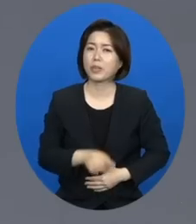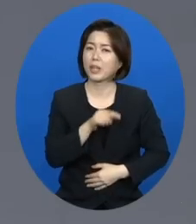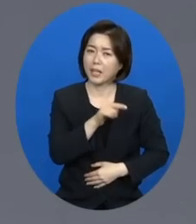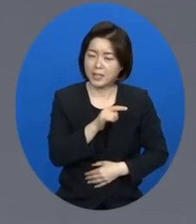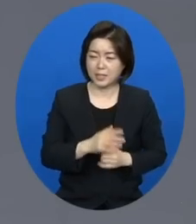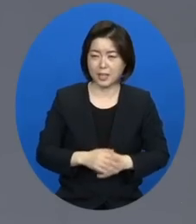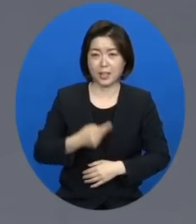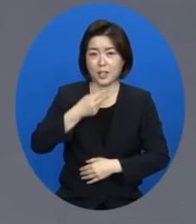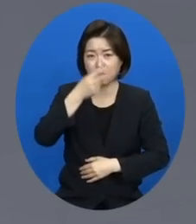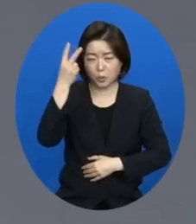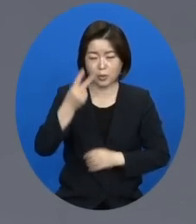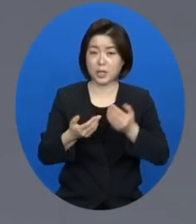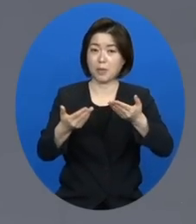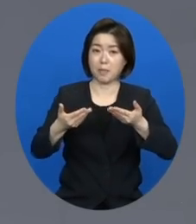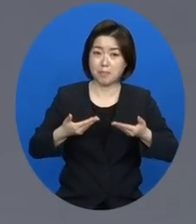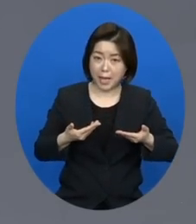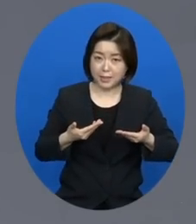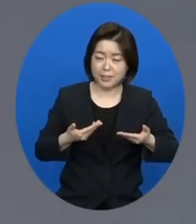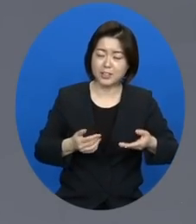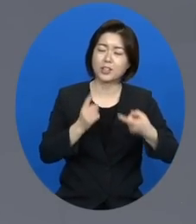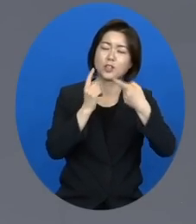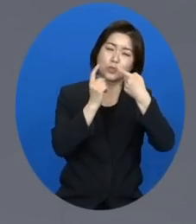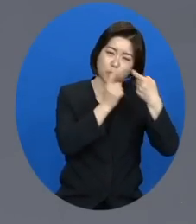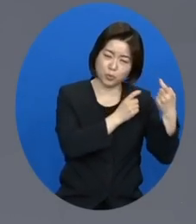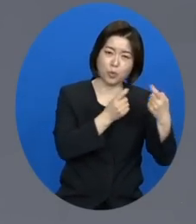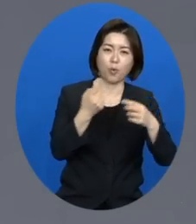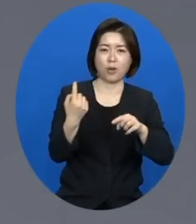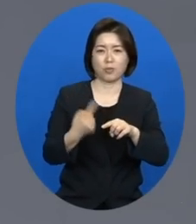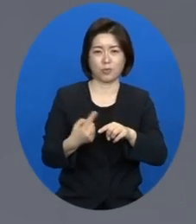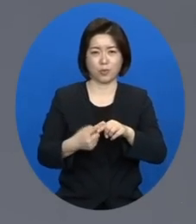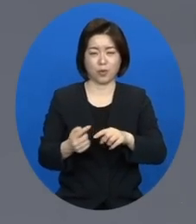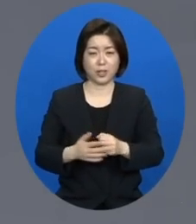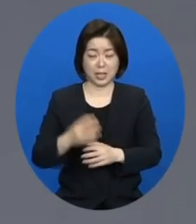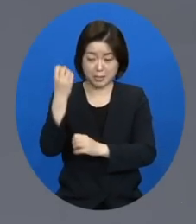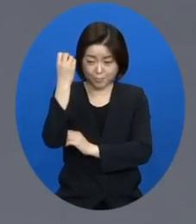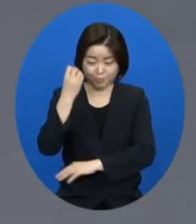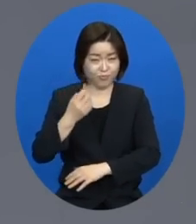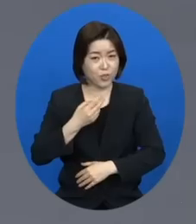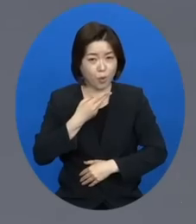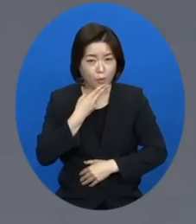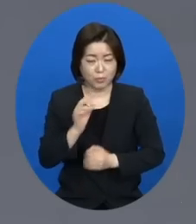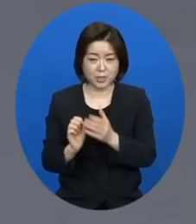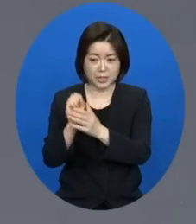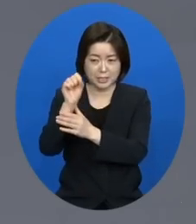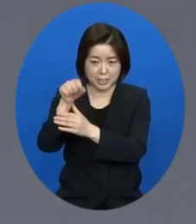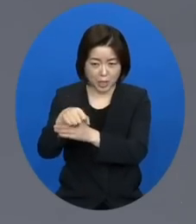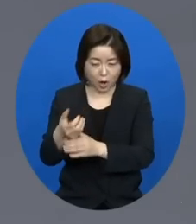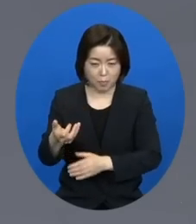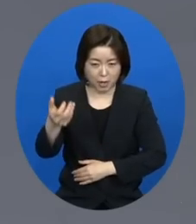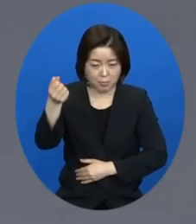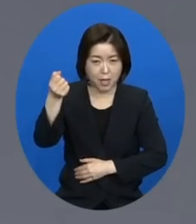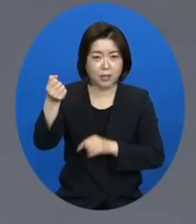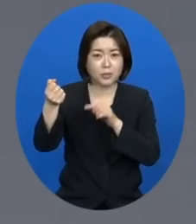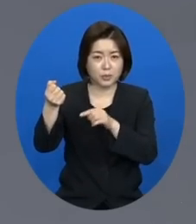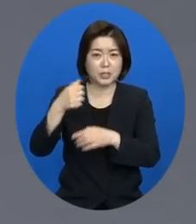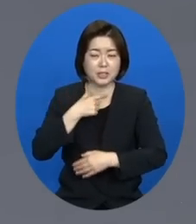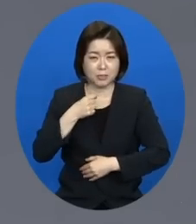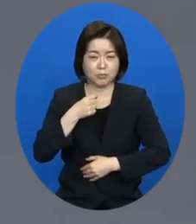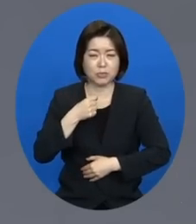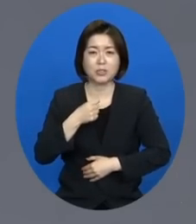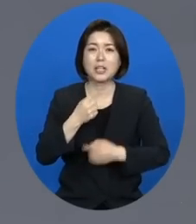바로 요셉이 받는 뭐냐면 유혹이죠. 뿌리 없이 열매를 맺고 싶은